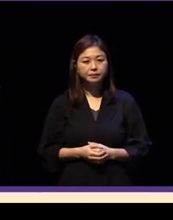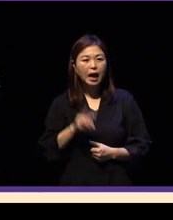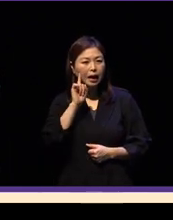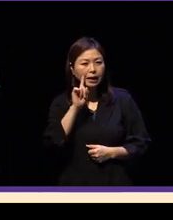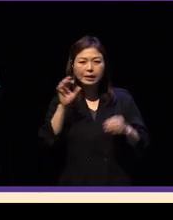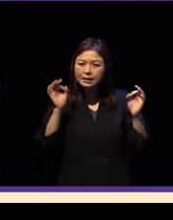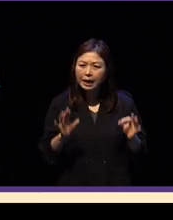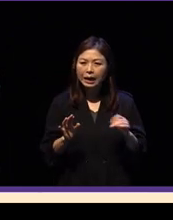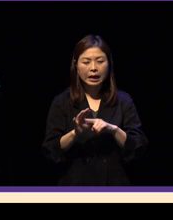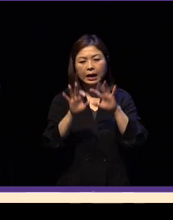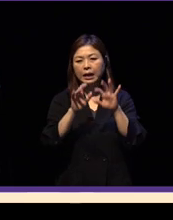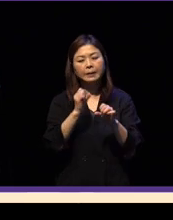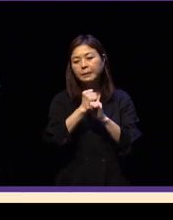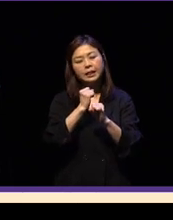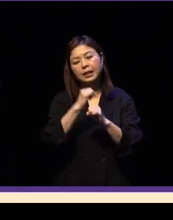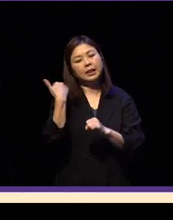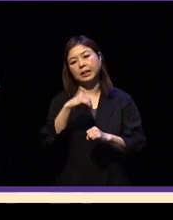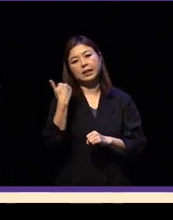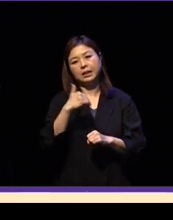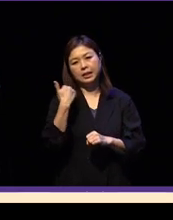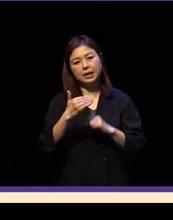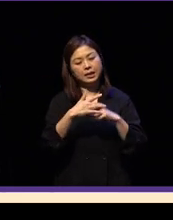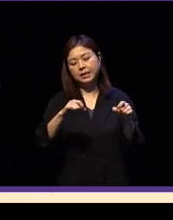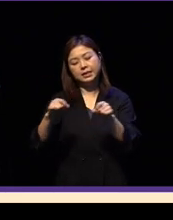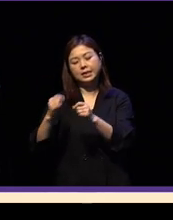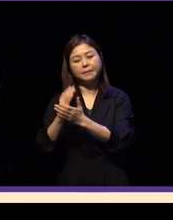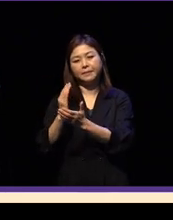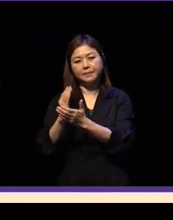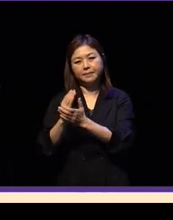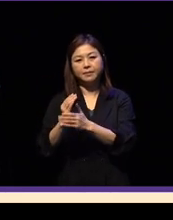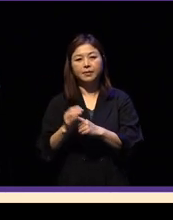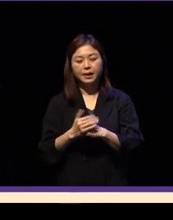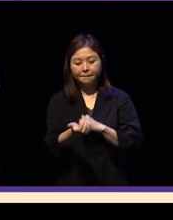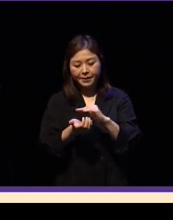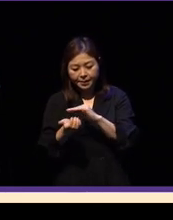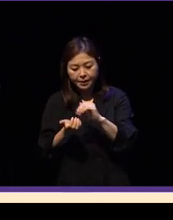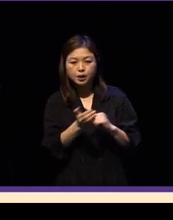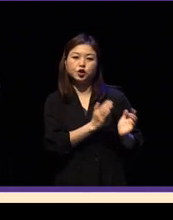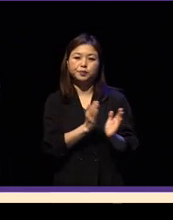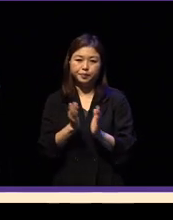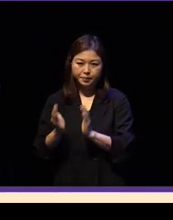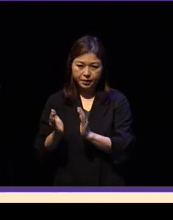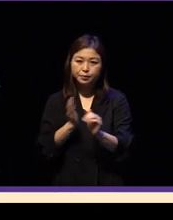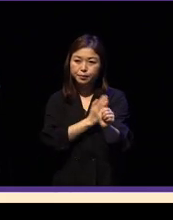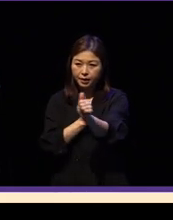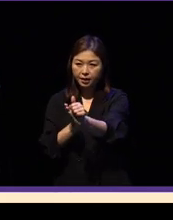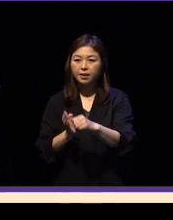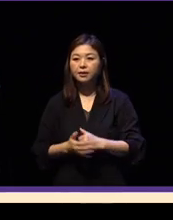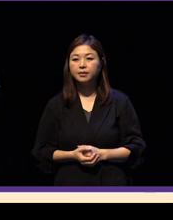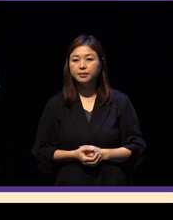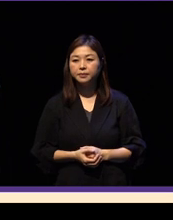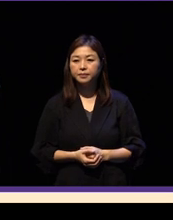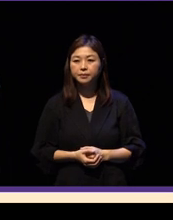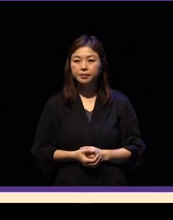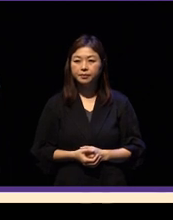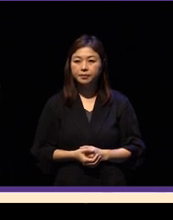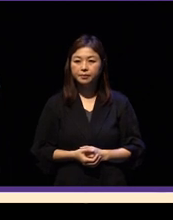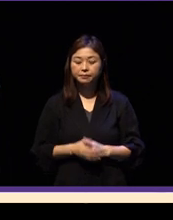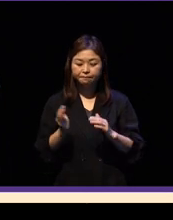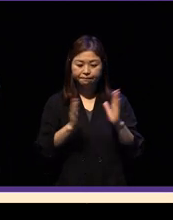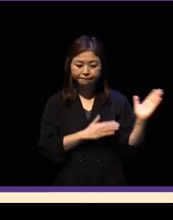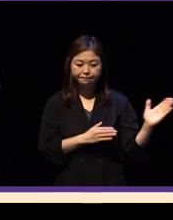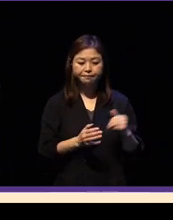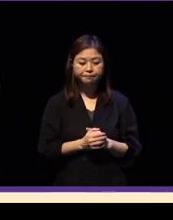이틀에 작성하신다 이렇게 미루시지 마시고 미리미리 작성해서 준비해 주시면 고맙겠습니다.